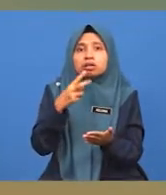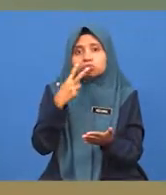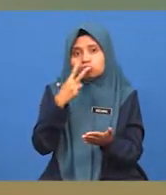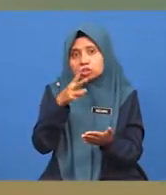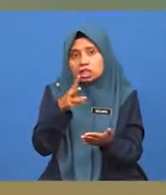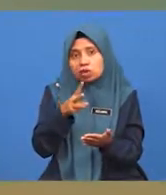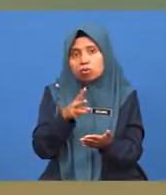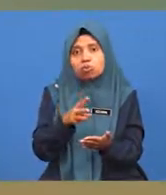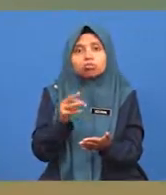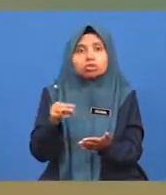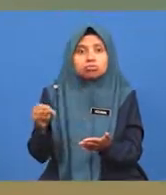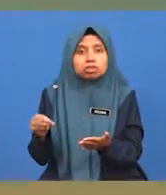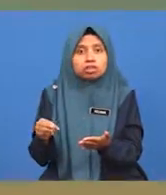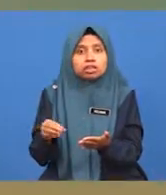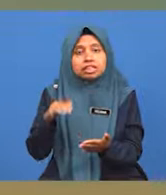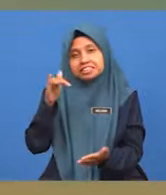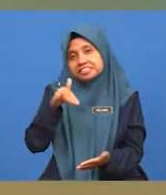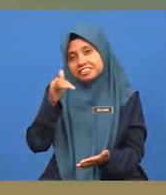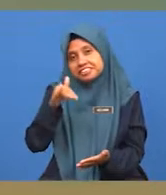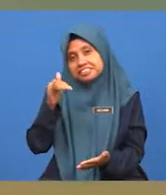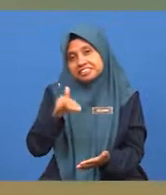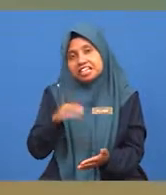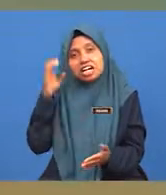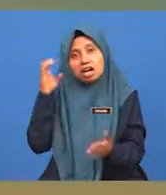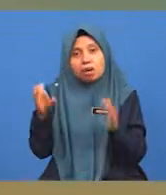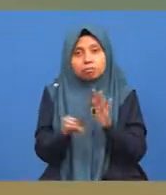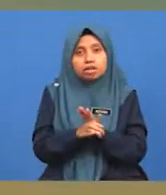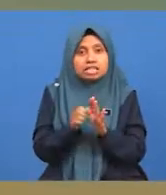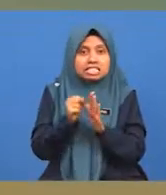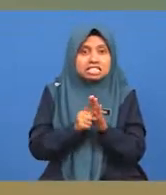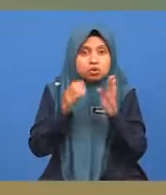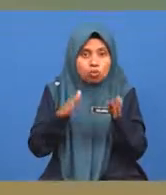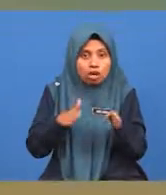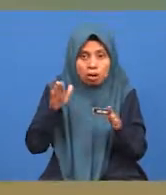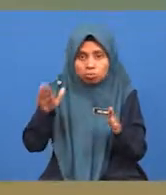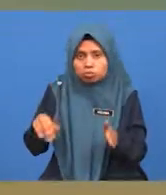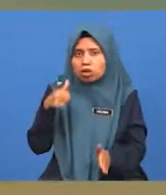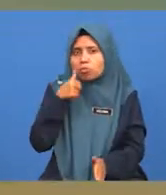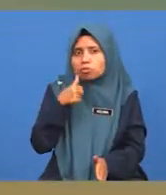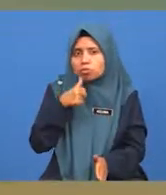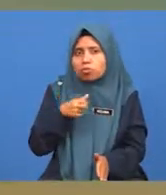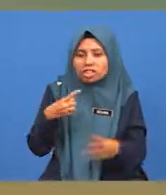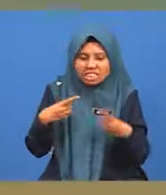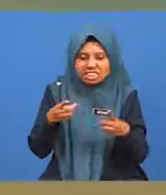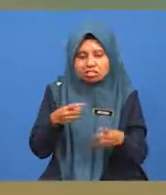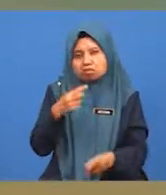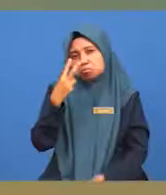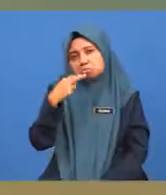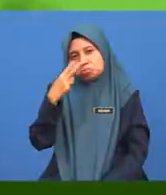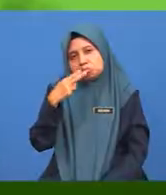murid-murid? Ya, gambar seorang budak perempuan yang sedang